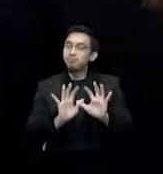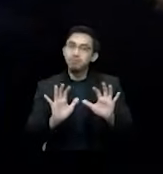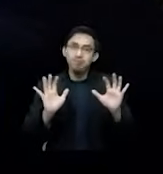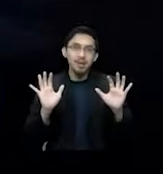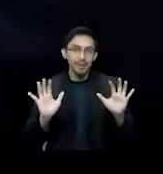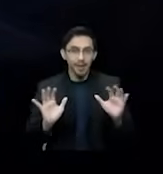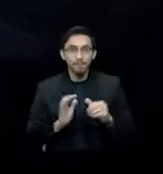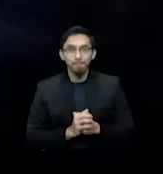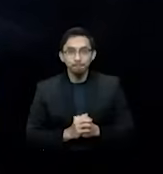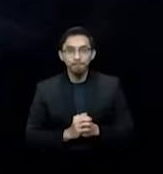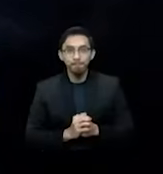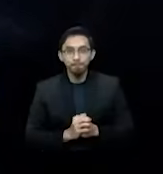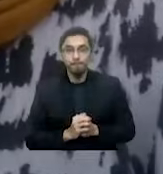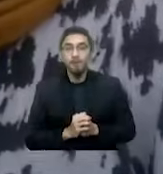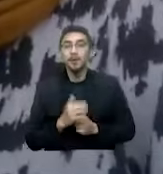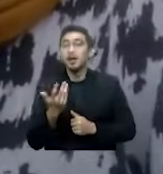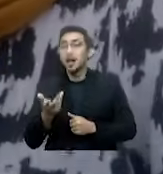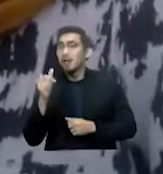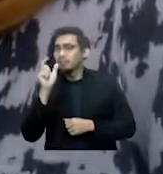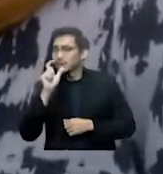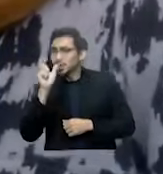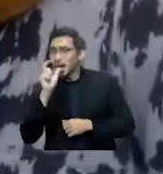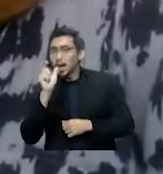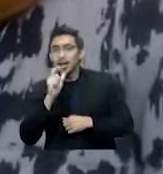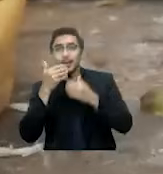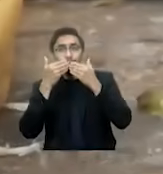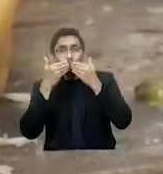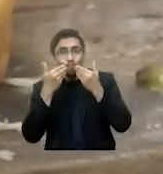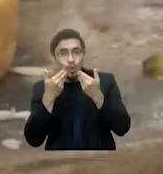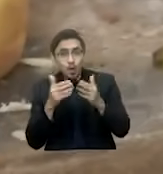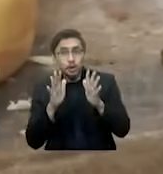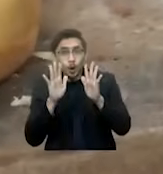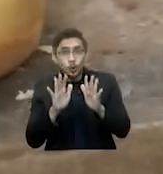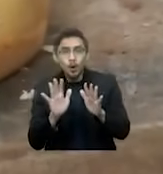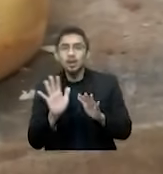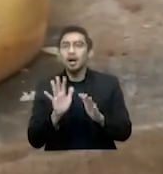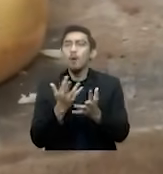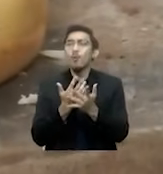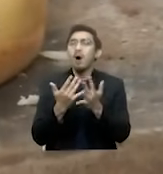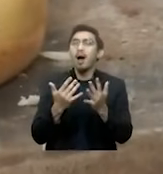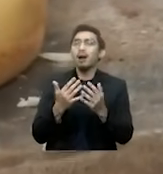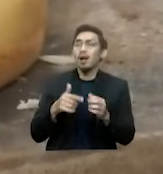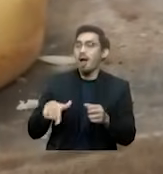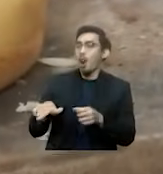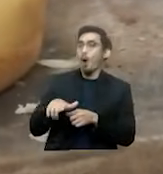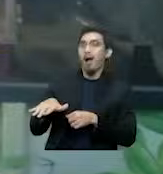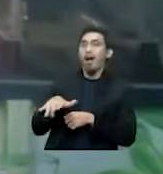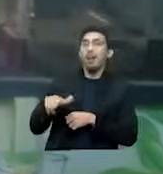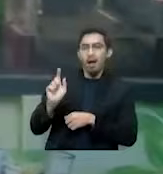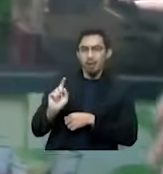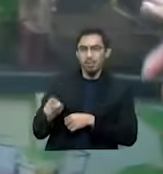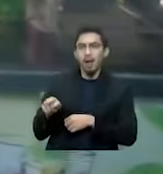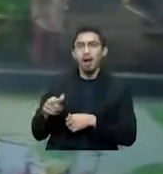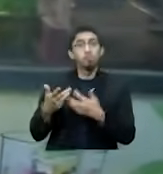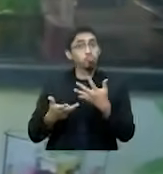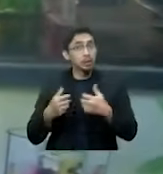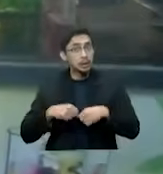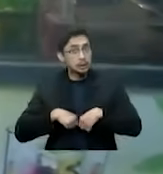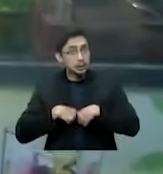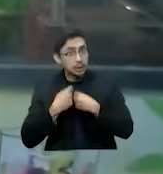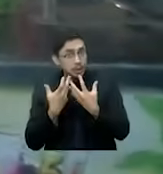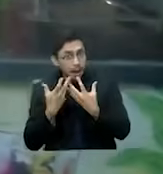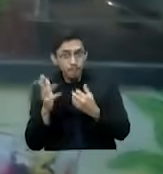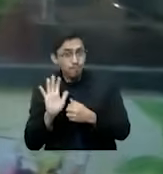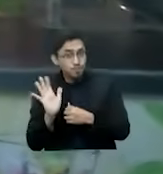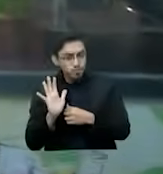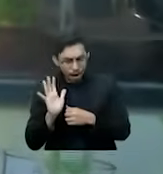tak hanya mereka yang berburu takjil untuk buka puasa, tapi juga warga umum termasuk non-muslim. Ini jajan apa nih? Ini